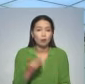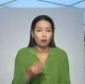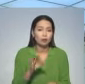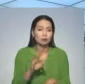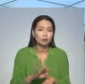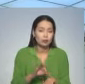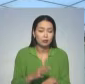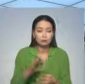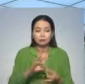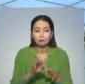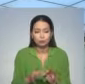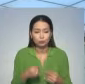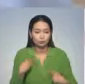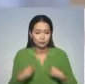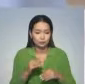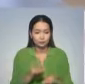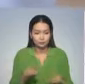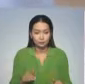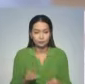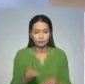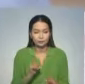айыққандармен тілдесіп келді.